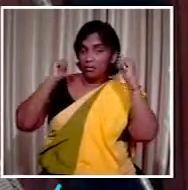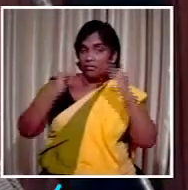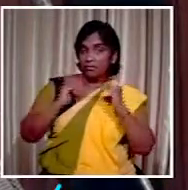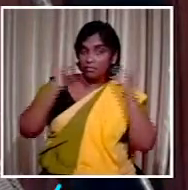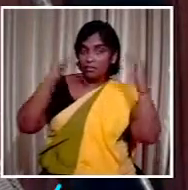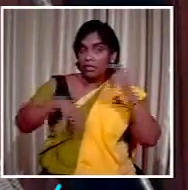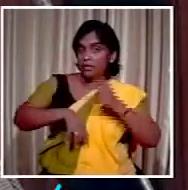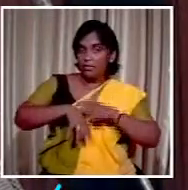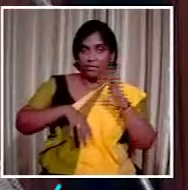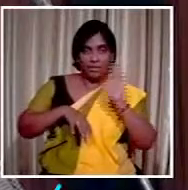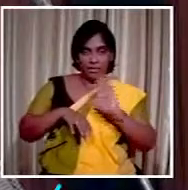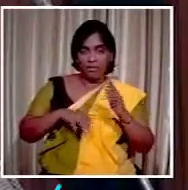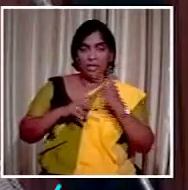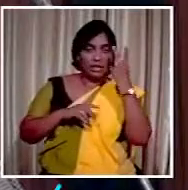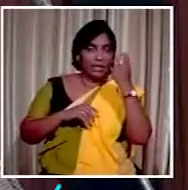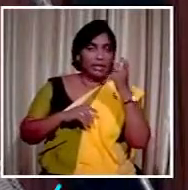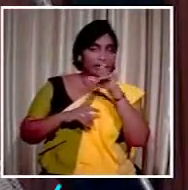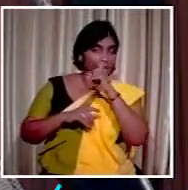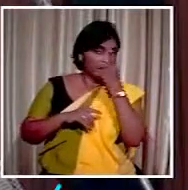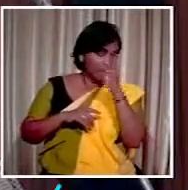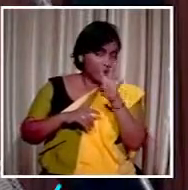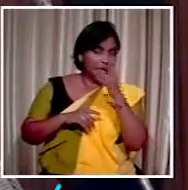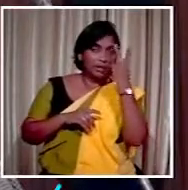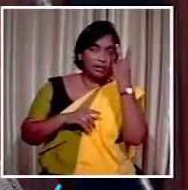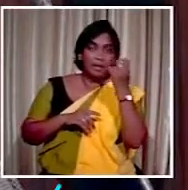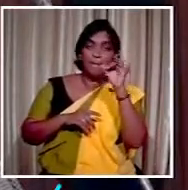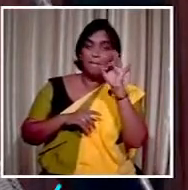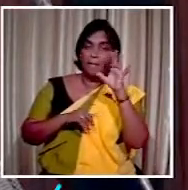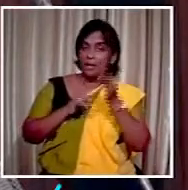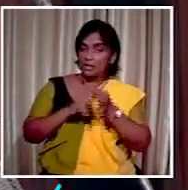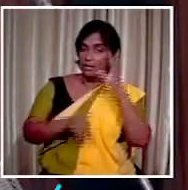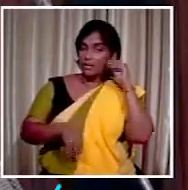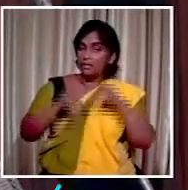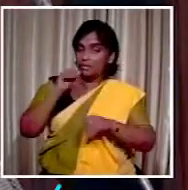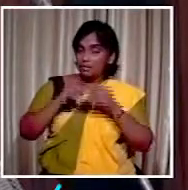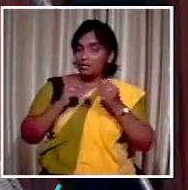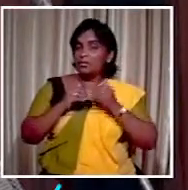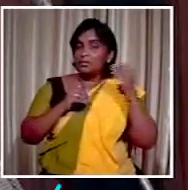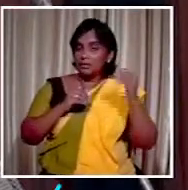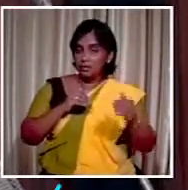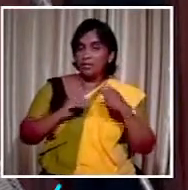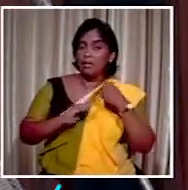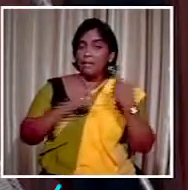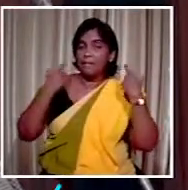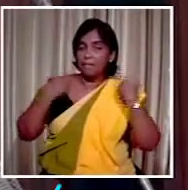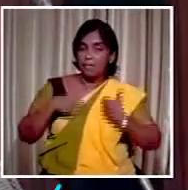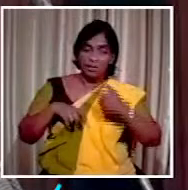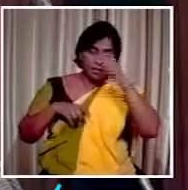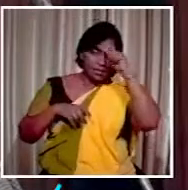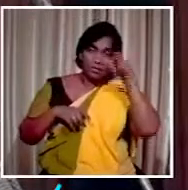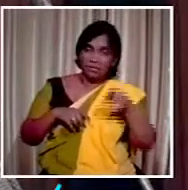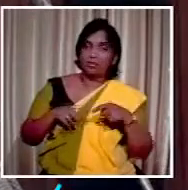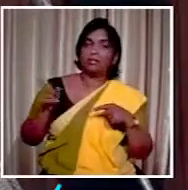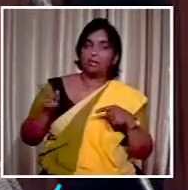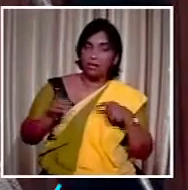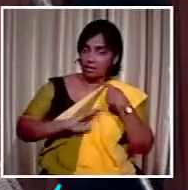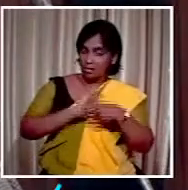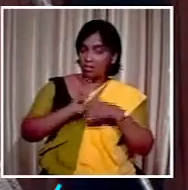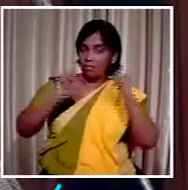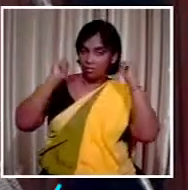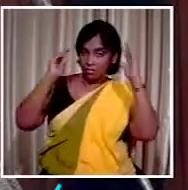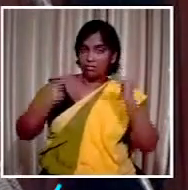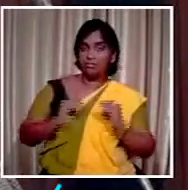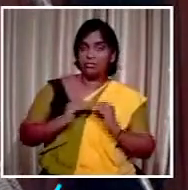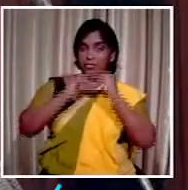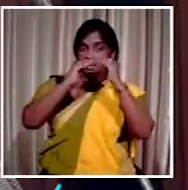නෙවෙයි. 2014 2015 ජනාධිපතිවරණයකට ගියේ මහින්ද රාජපක්ෂ මහත්තයා රට සෞභාග්‍ය